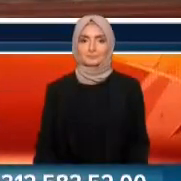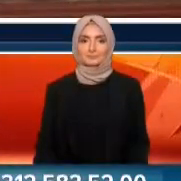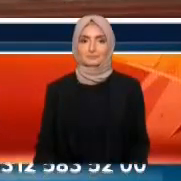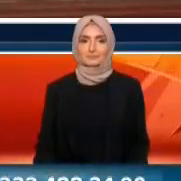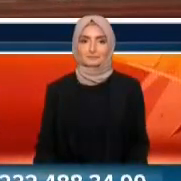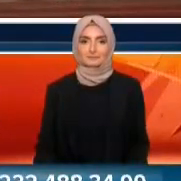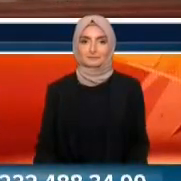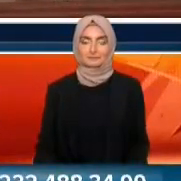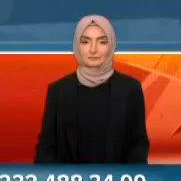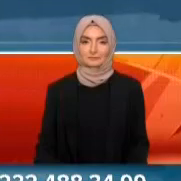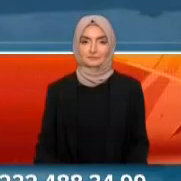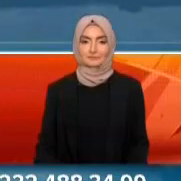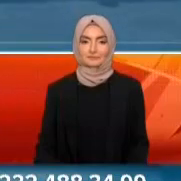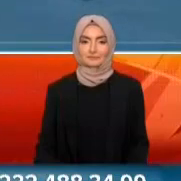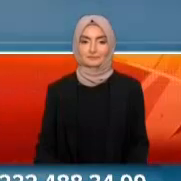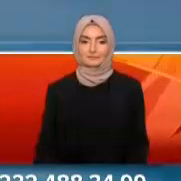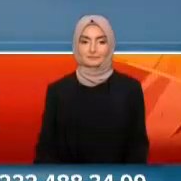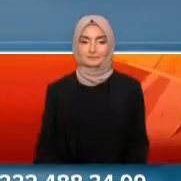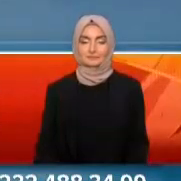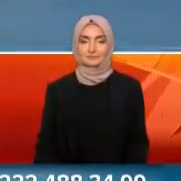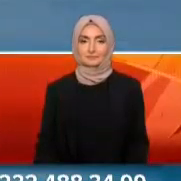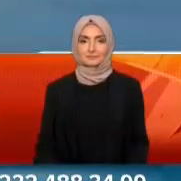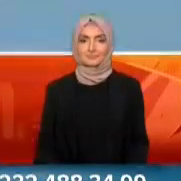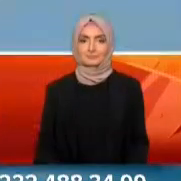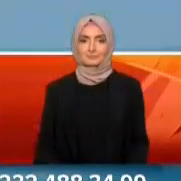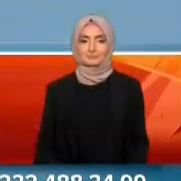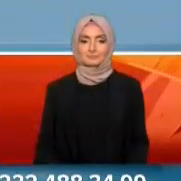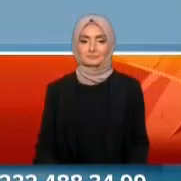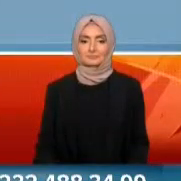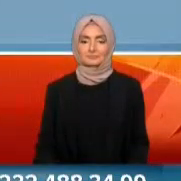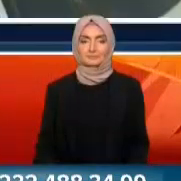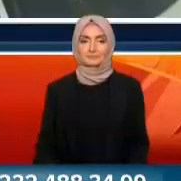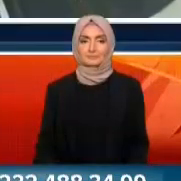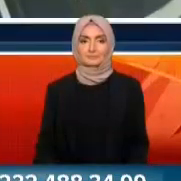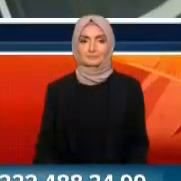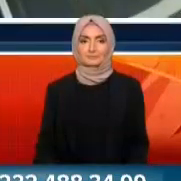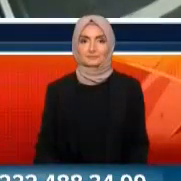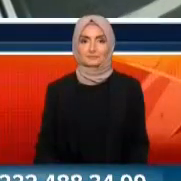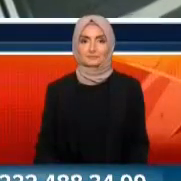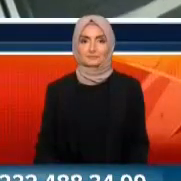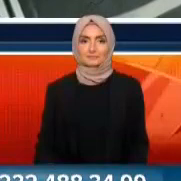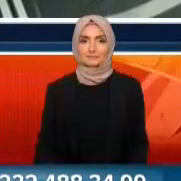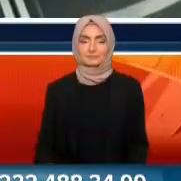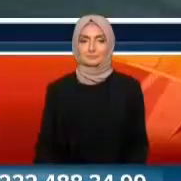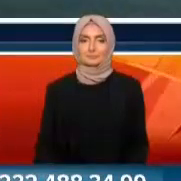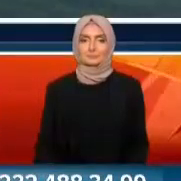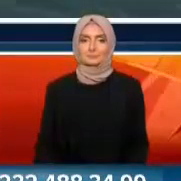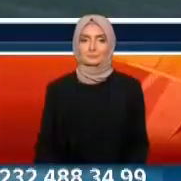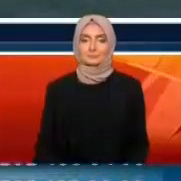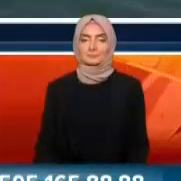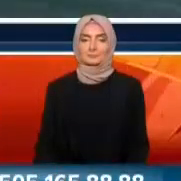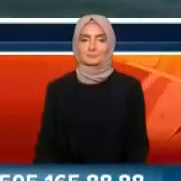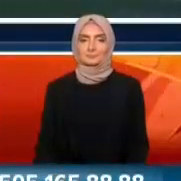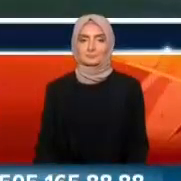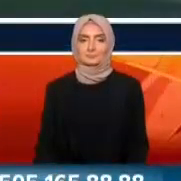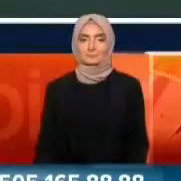yok. Niye yok? Yunanistan'ın Libya ile ilgili olarak kıyıdaş olma konusunda bir